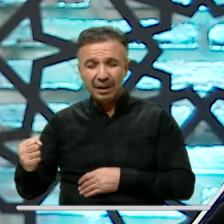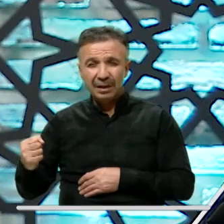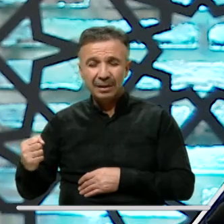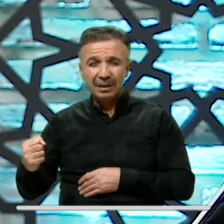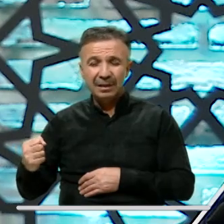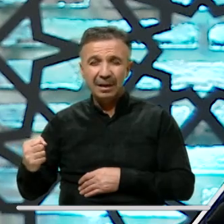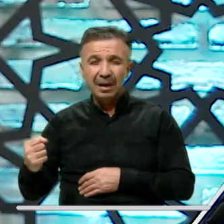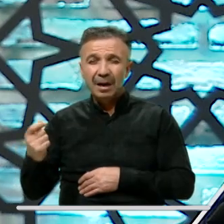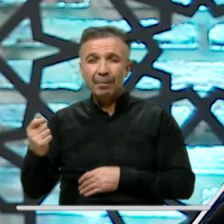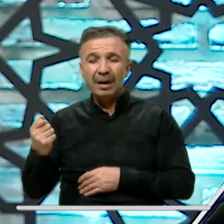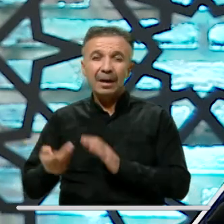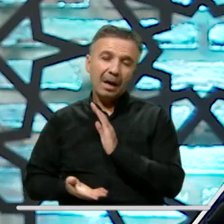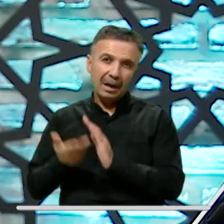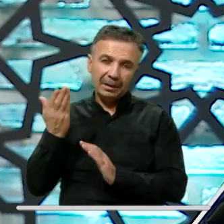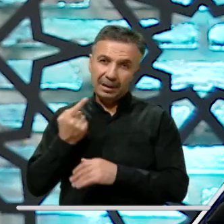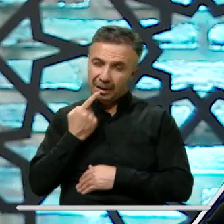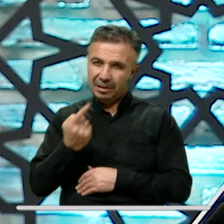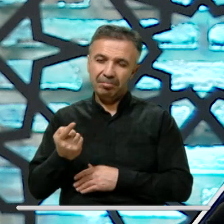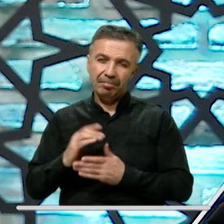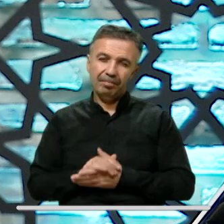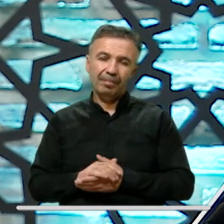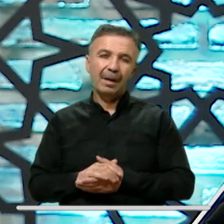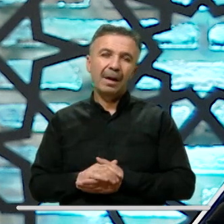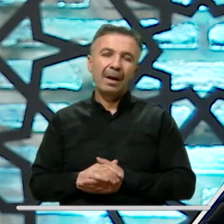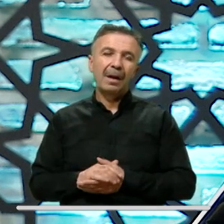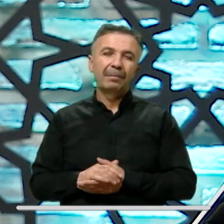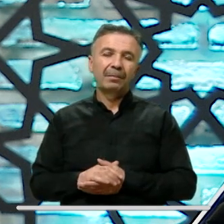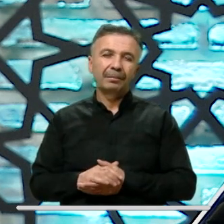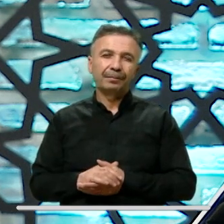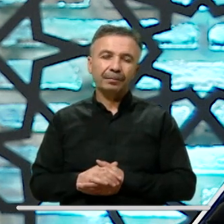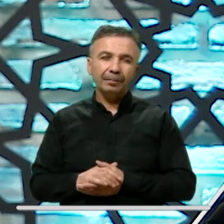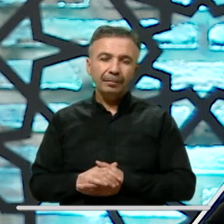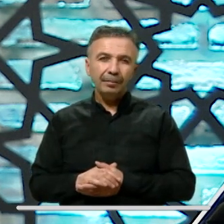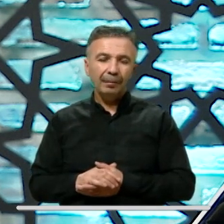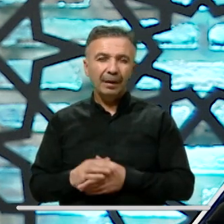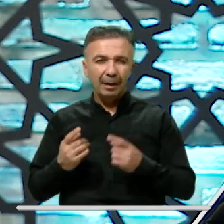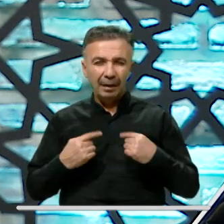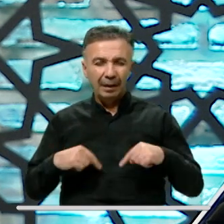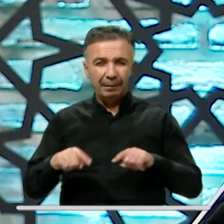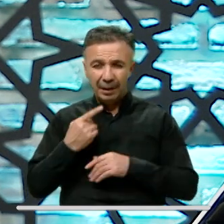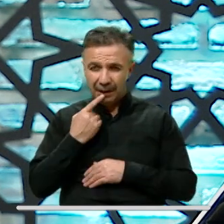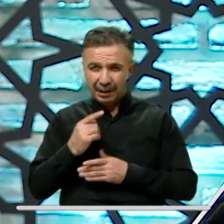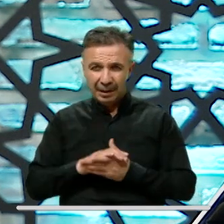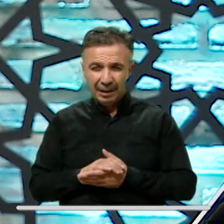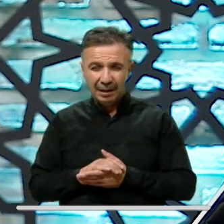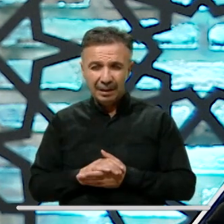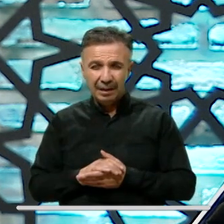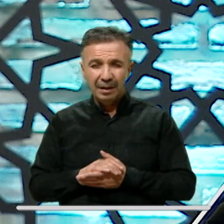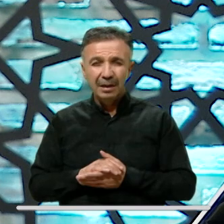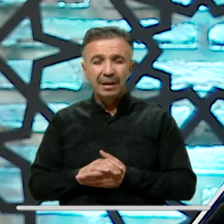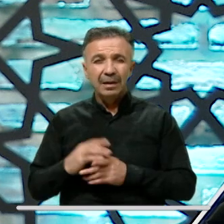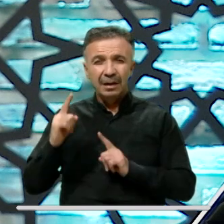milyara vermiştim. Hı hı. Tabii en az yarısını verin dedim. Biz dediler gelip şey yapacağız, sıra